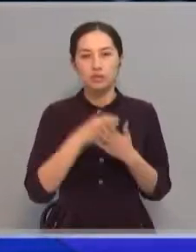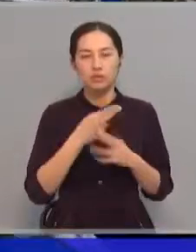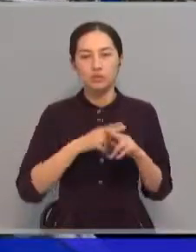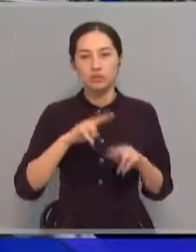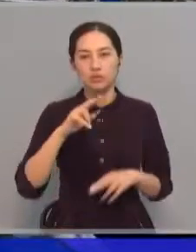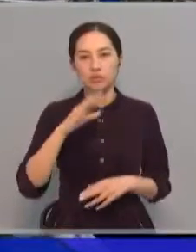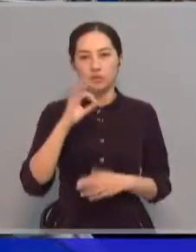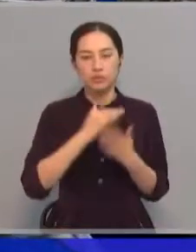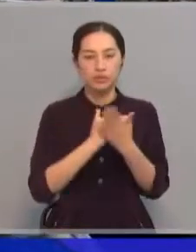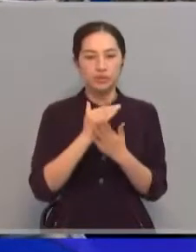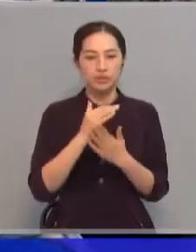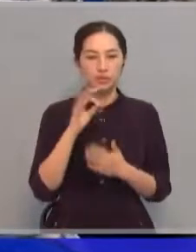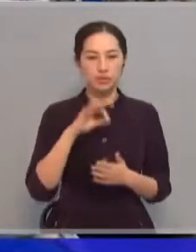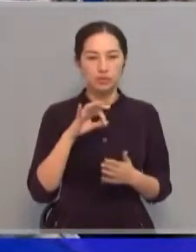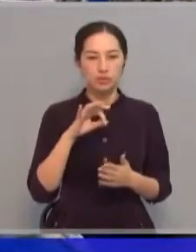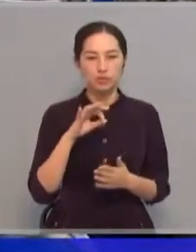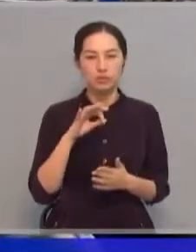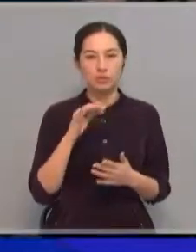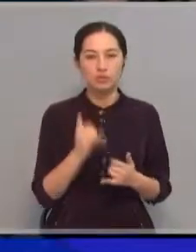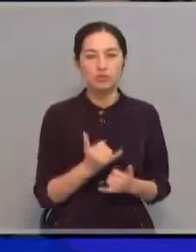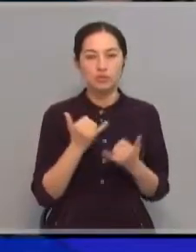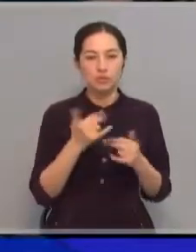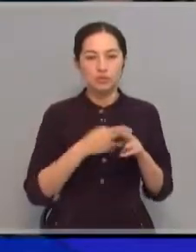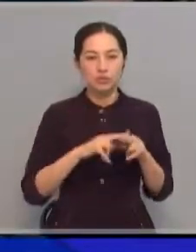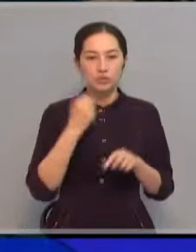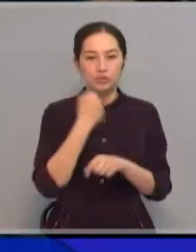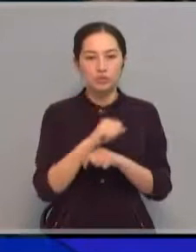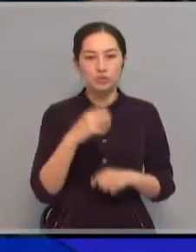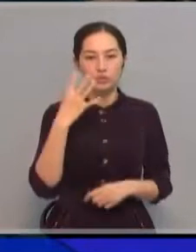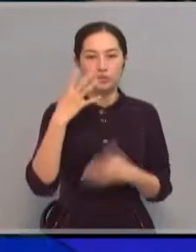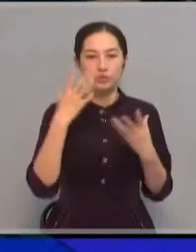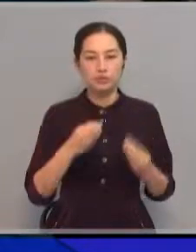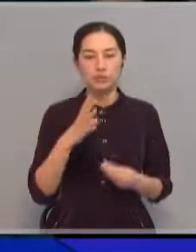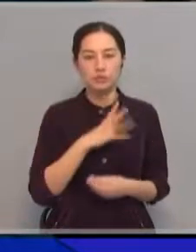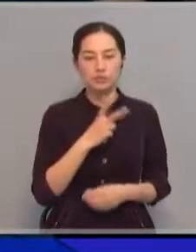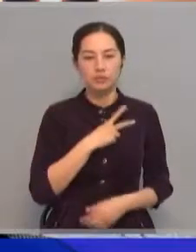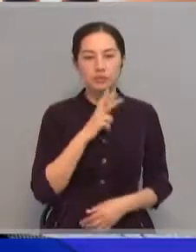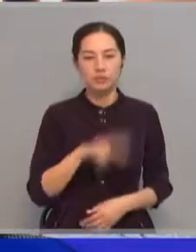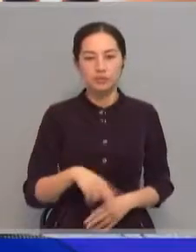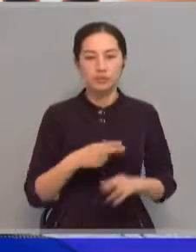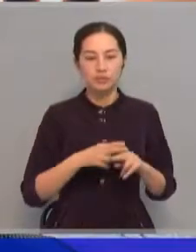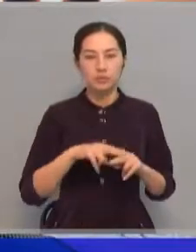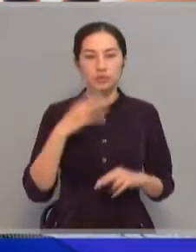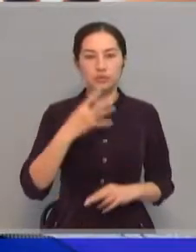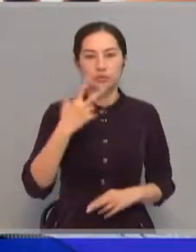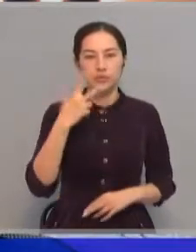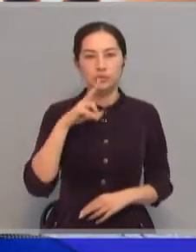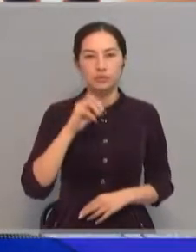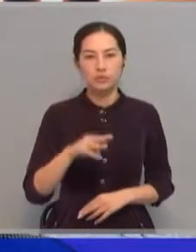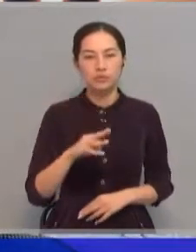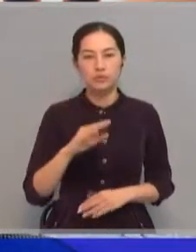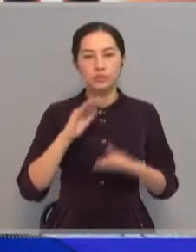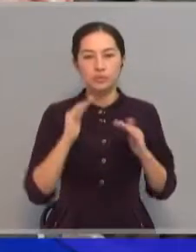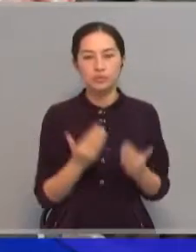жоғары бағасын берген бір туар азамат. Жеңіс туының тігілуіне 40 күн қалғанда көз жұмды. Осылайша 43 жылдық қысқа